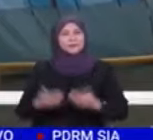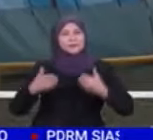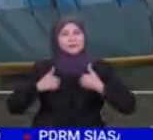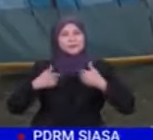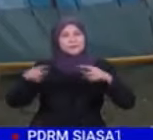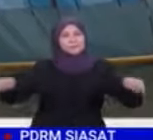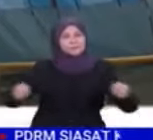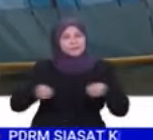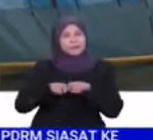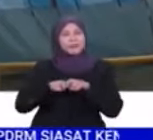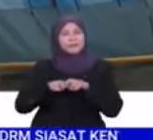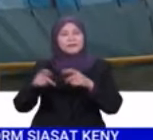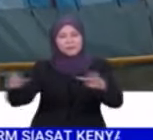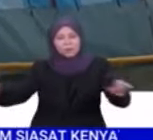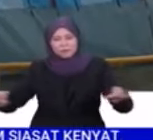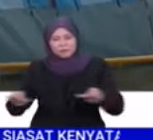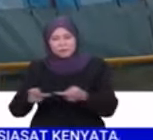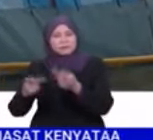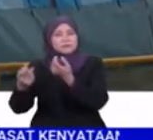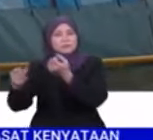kawasan